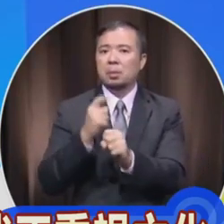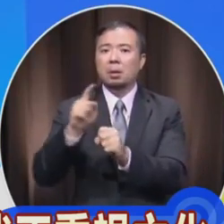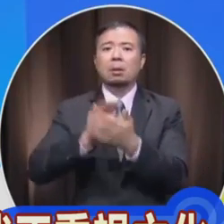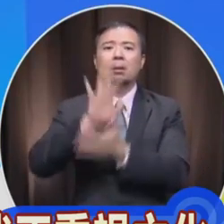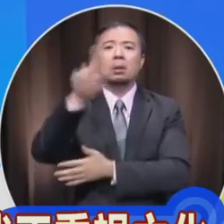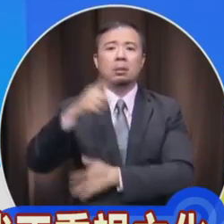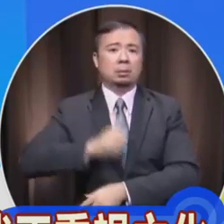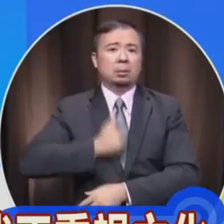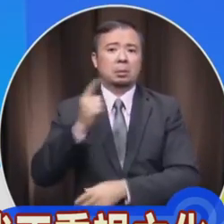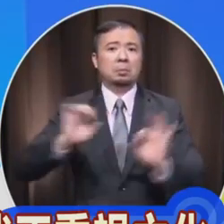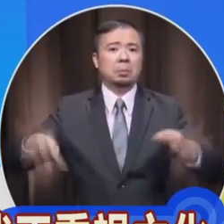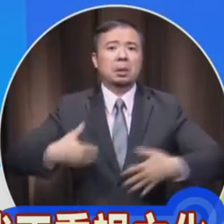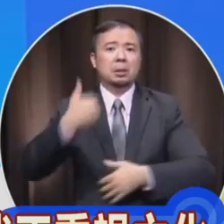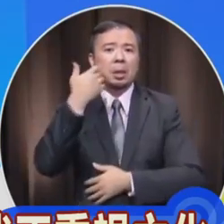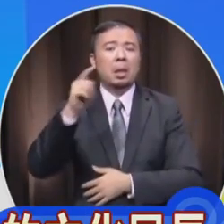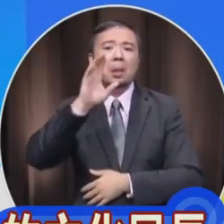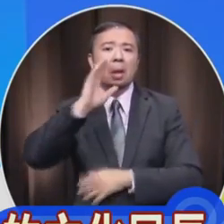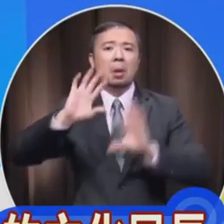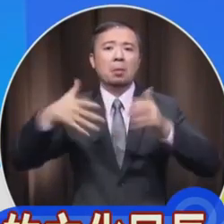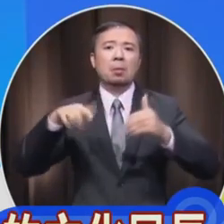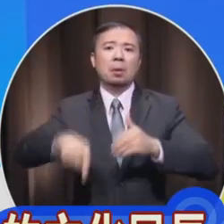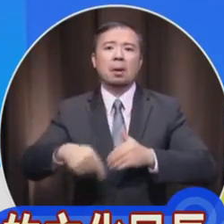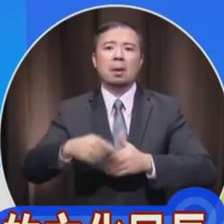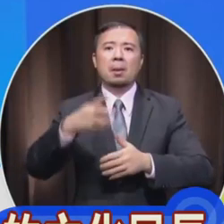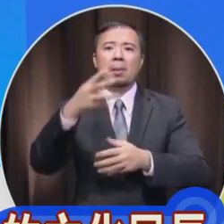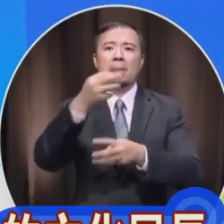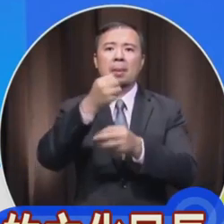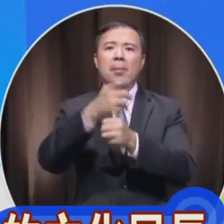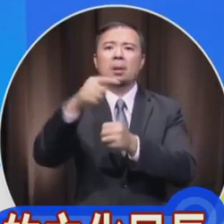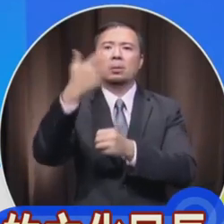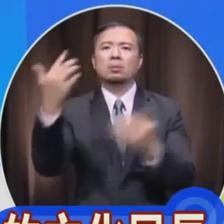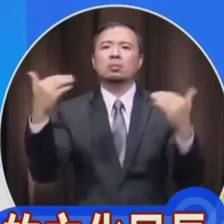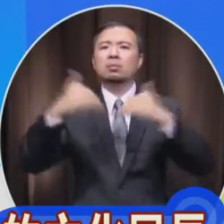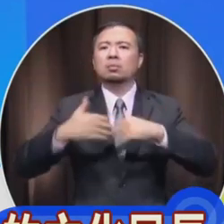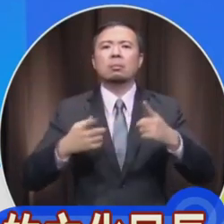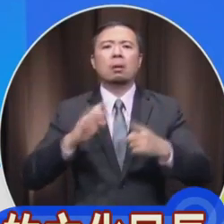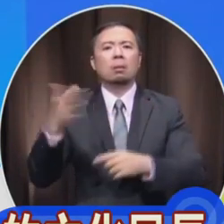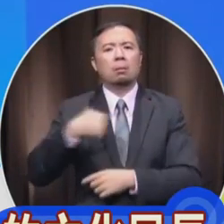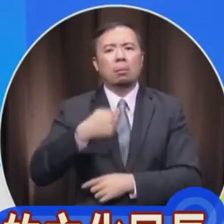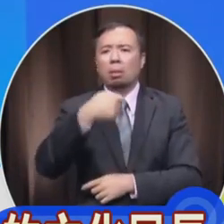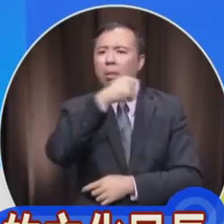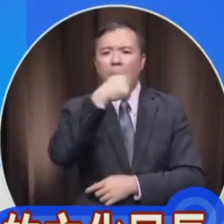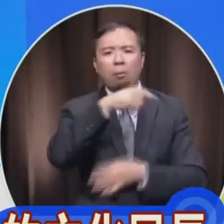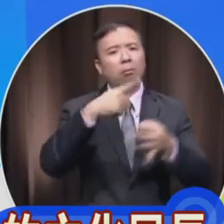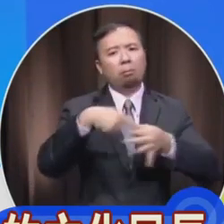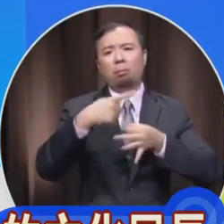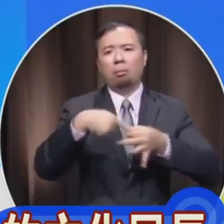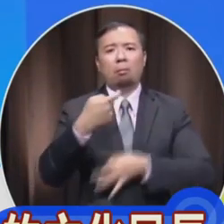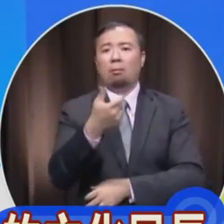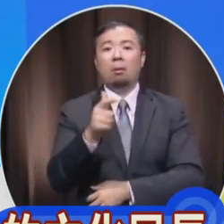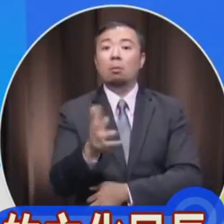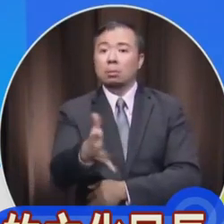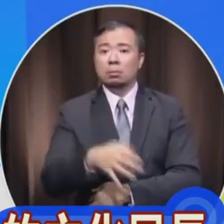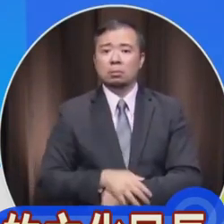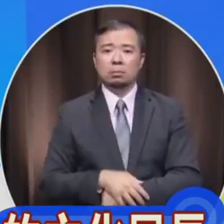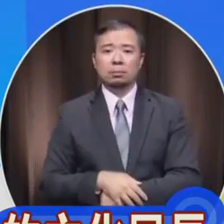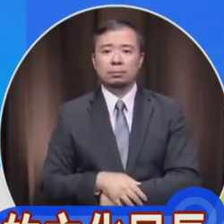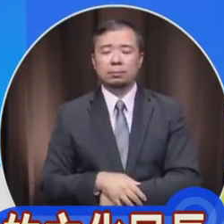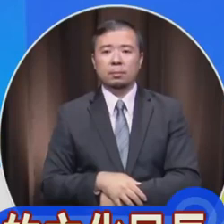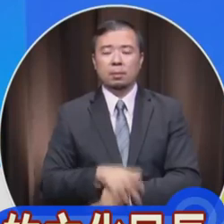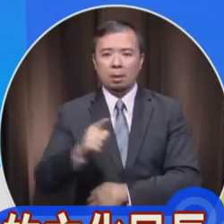台湾人应该赚到这条钱，我们没赚到，因为很多人不愿意把电影的后